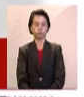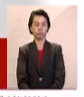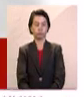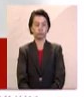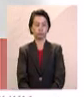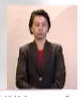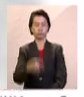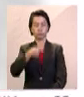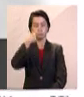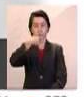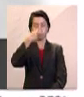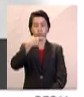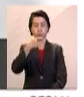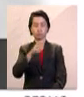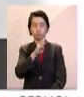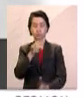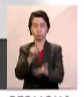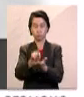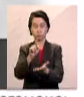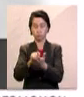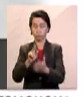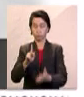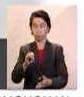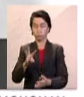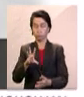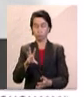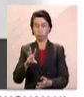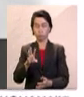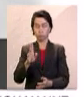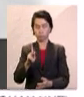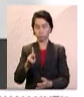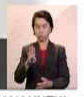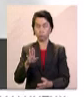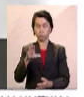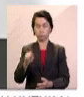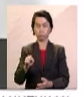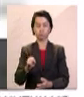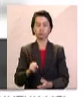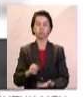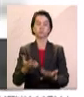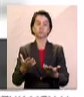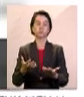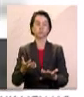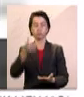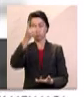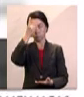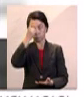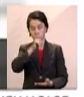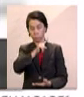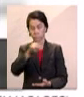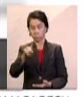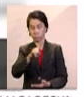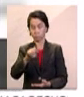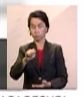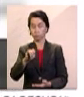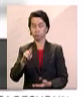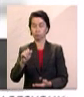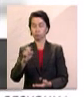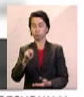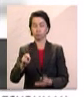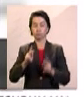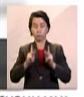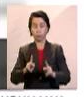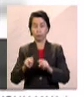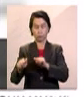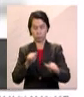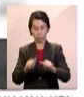Menurut satu kenyataan media KBS melalui pejabat pihak Pesuruh Jaya Sukan Malaysia PSM, Datuk Zaitun Othman menjelaskan pihaknya